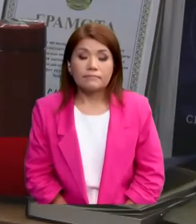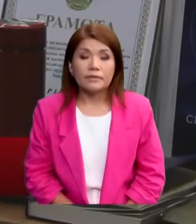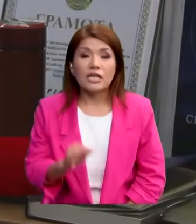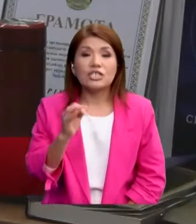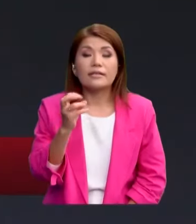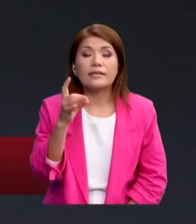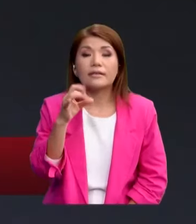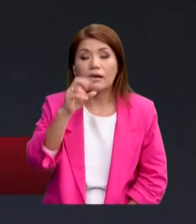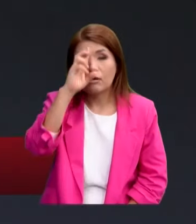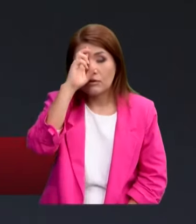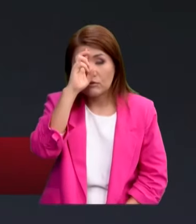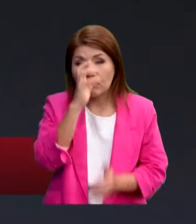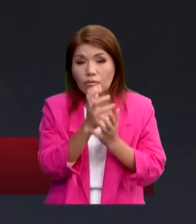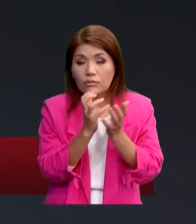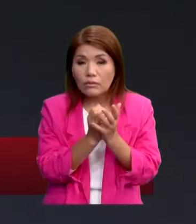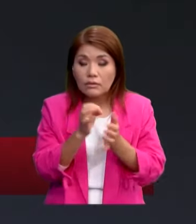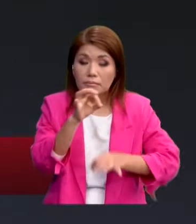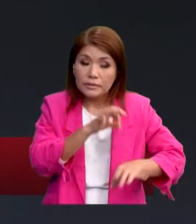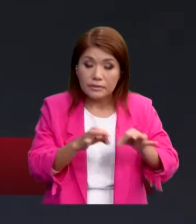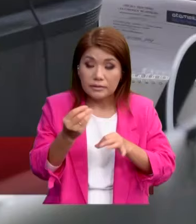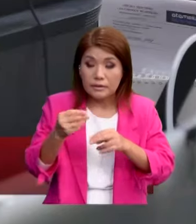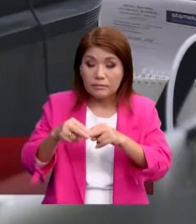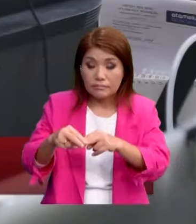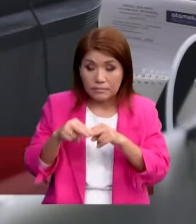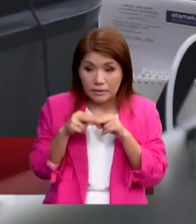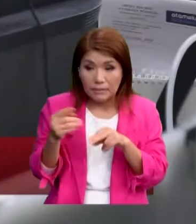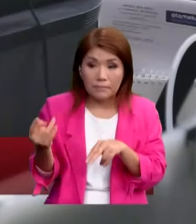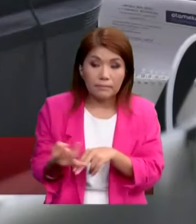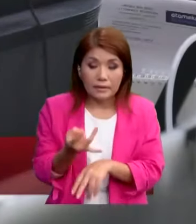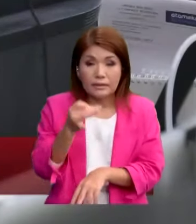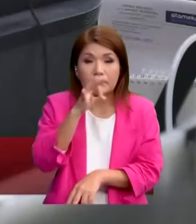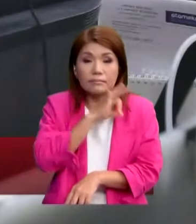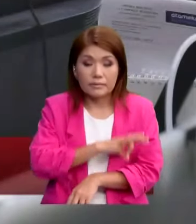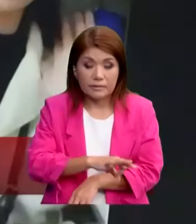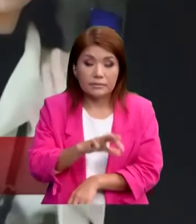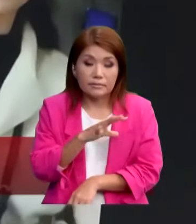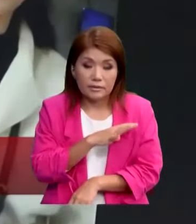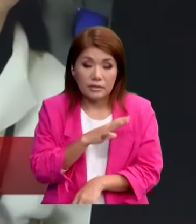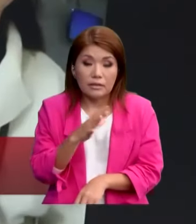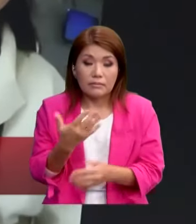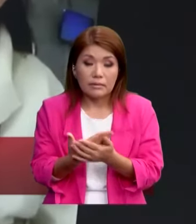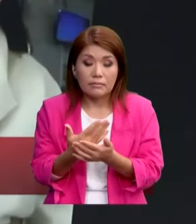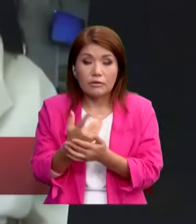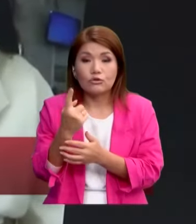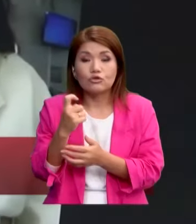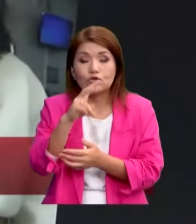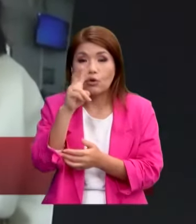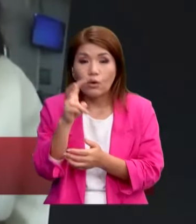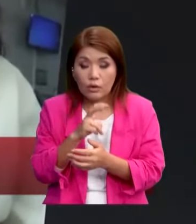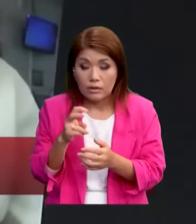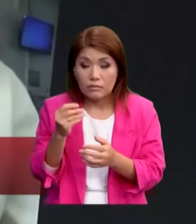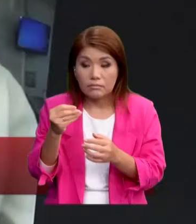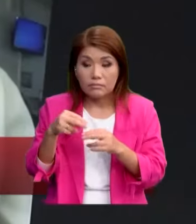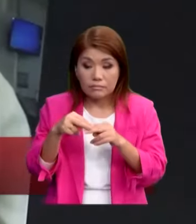Жанерге бұл ұлттық қор балаларға жобасынан аударылған ақшаны алғашқы болып пайдаланған жастардың бірі. Шотымызға 100 доллар түскен соң алдымызға